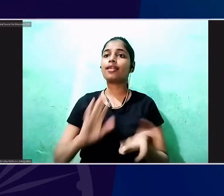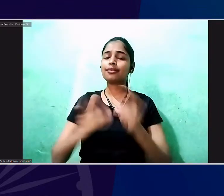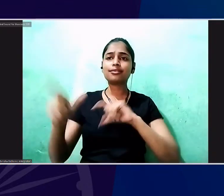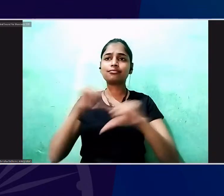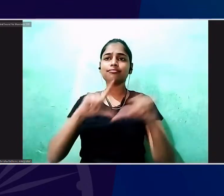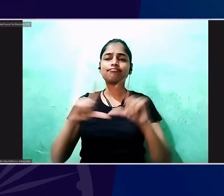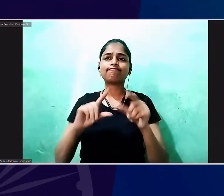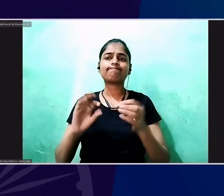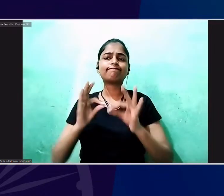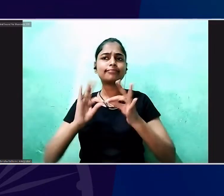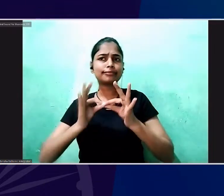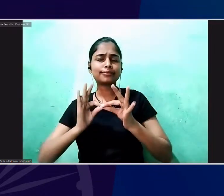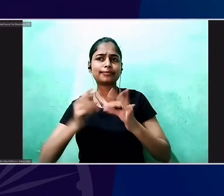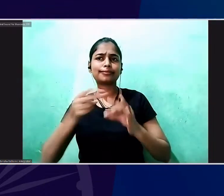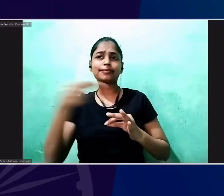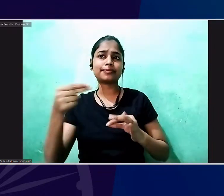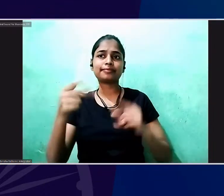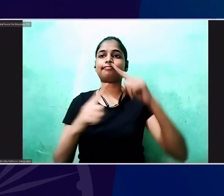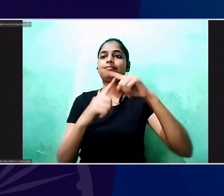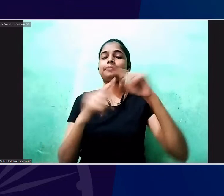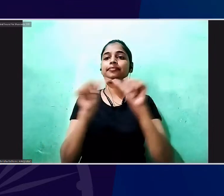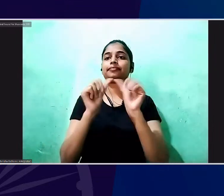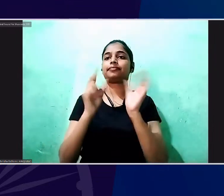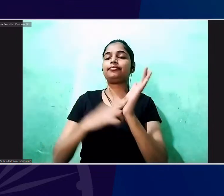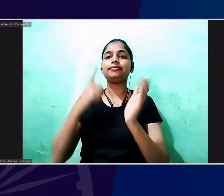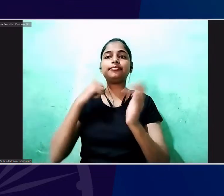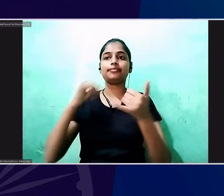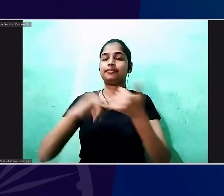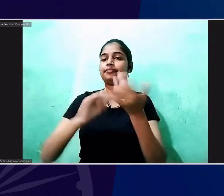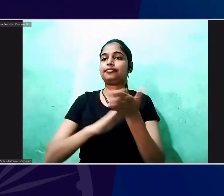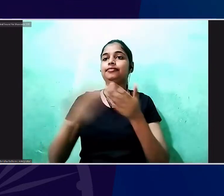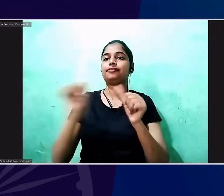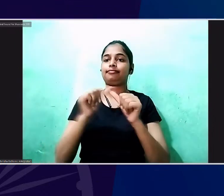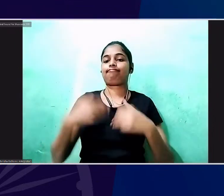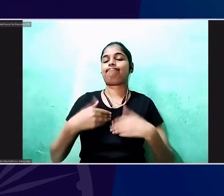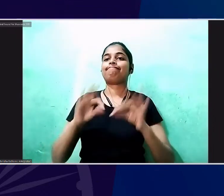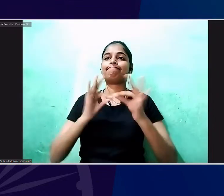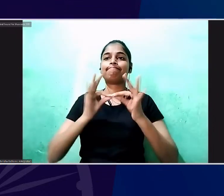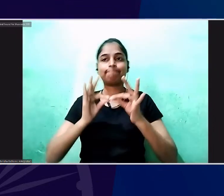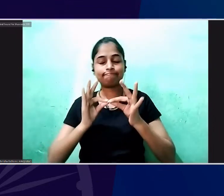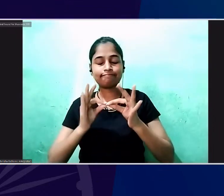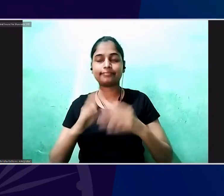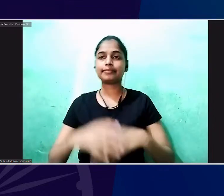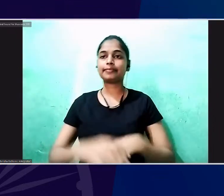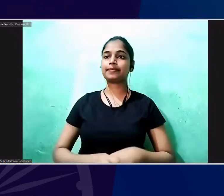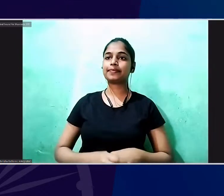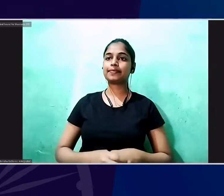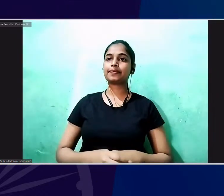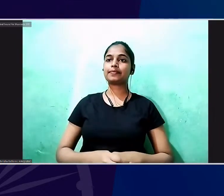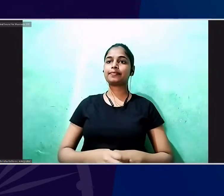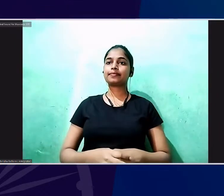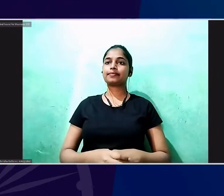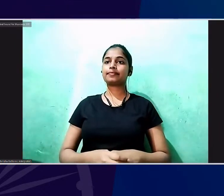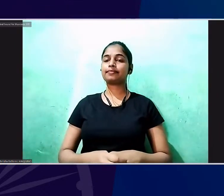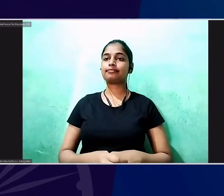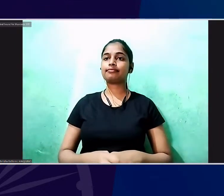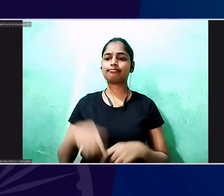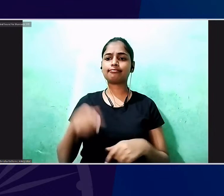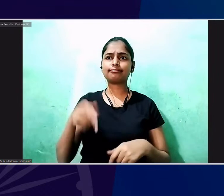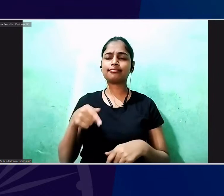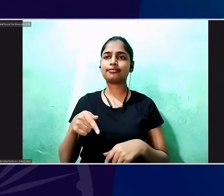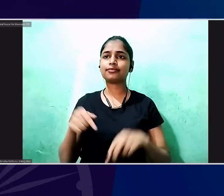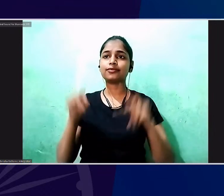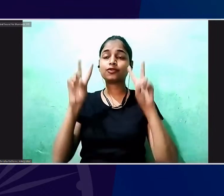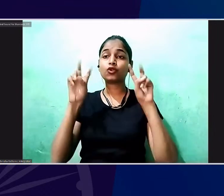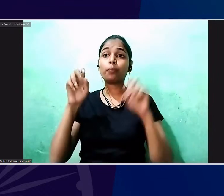पूरे सत्र को साइन लैंग्वेज के माध्यम से बताएंगी। सो डियर स्टूडेंट्स एंड लर्नर्स, दिस इज इंग्लिश सेशन फॉर क्लास 10